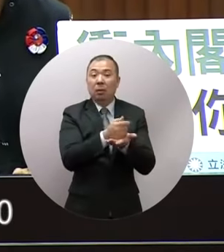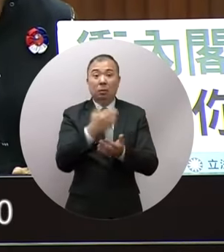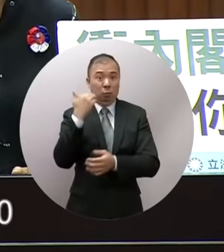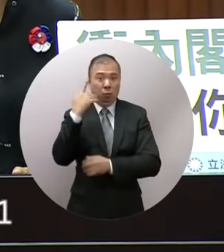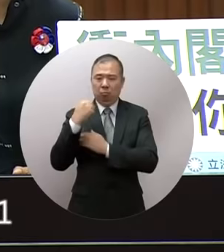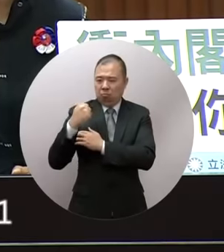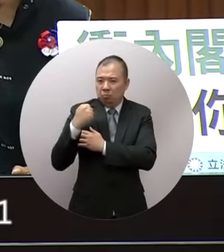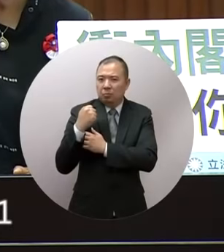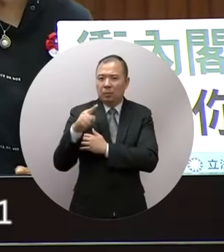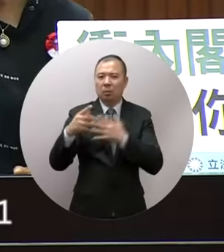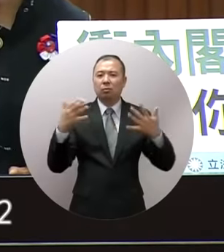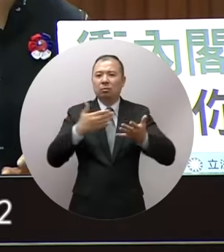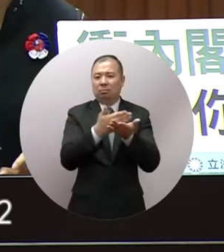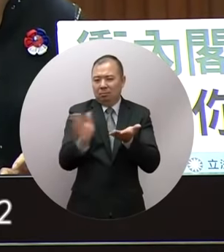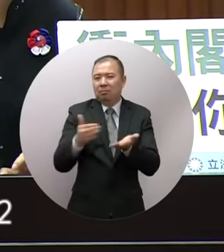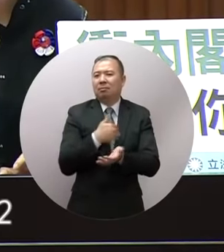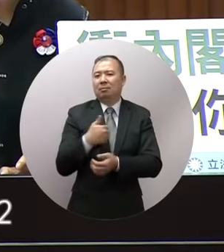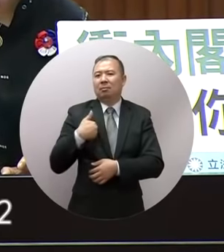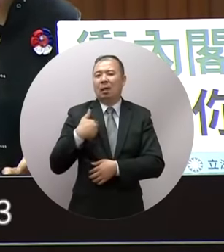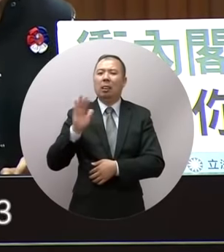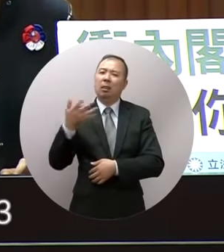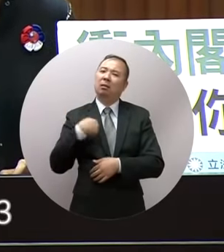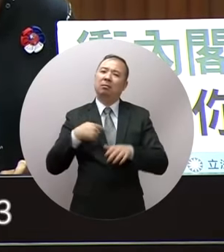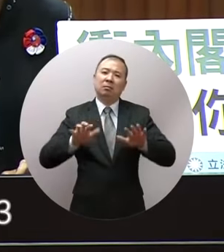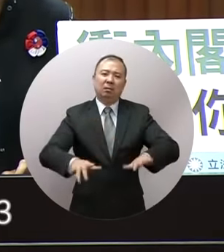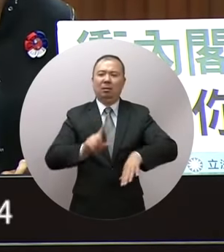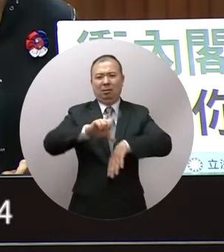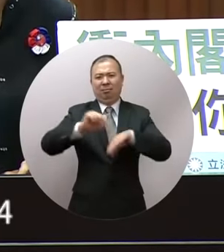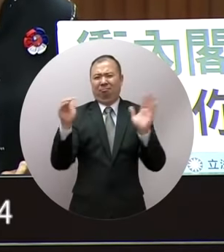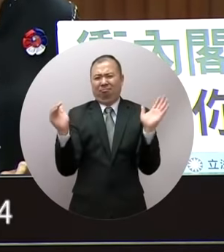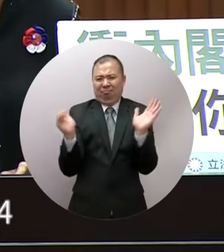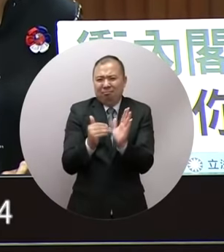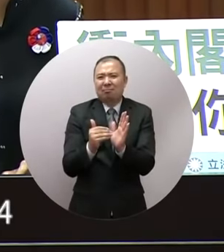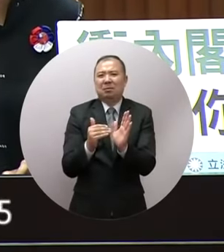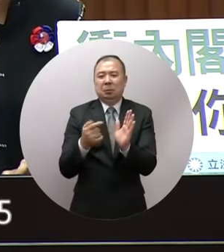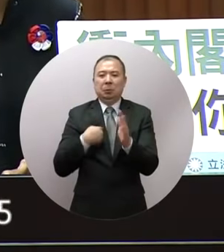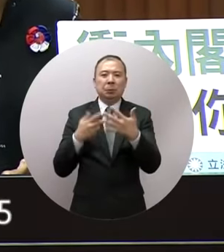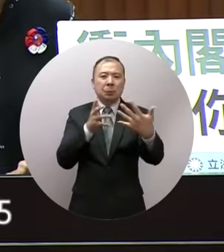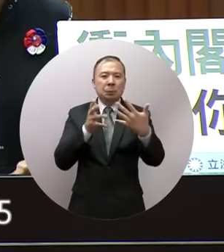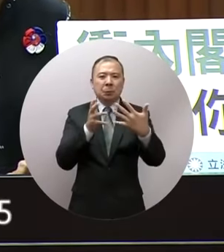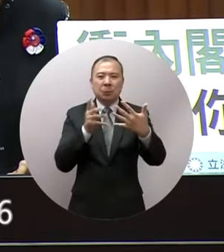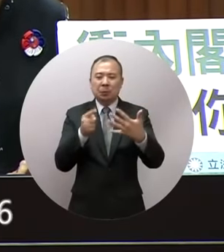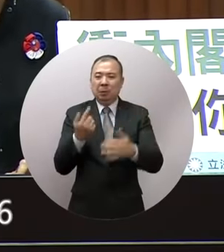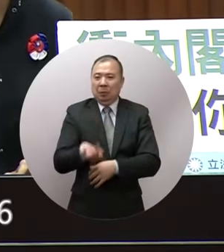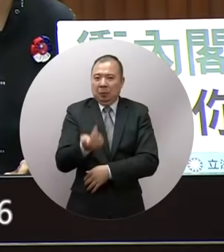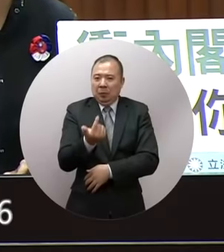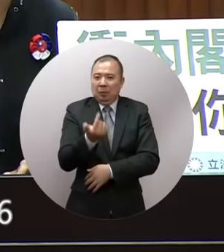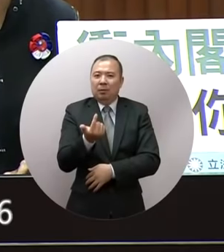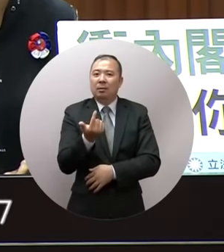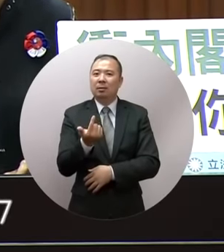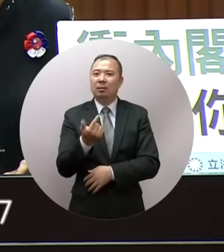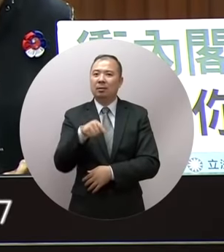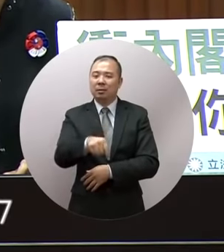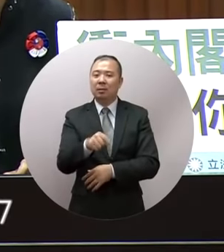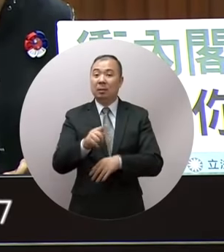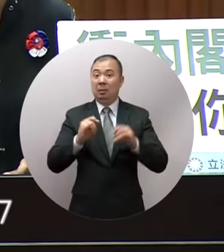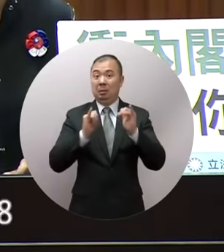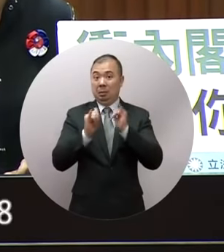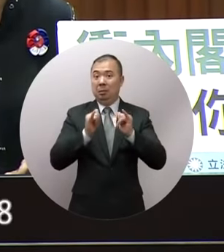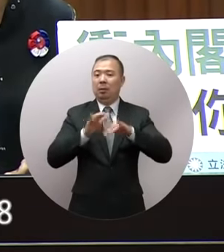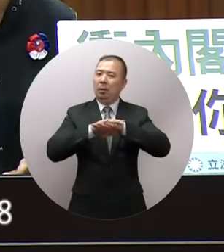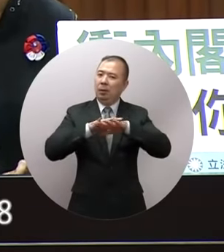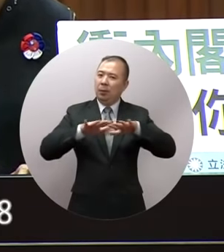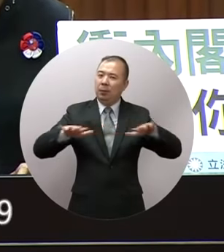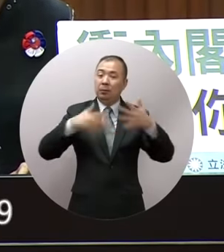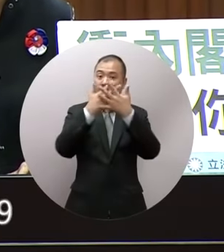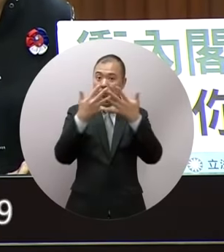都有办法解决啦。不过现在因为时间我快要结束了啦，我要赶快要进入啊这个社安网，因为社安网